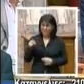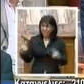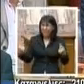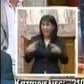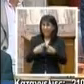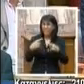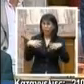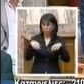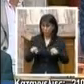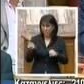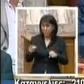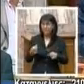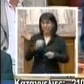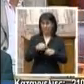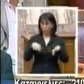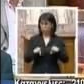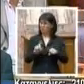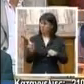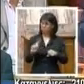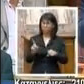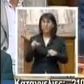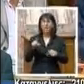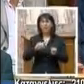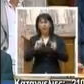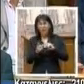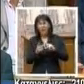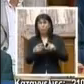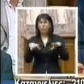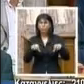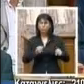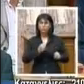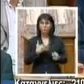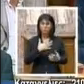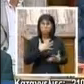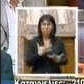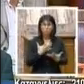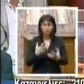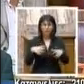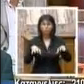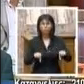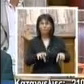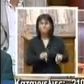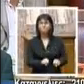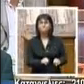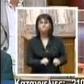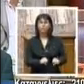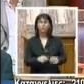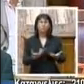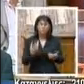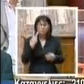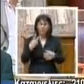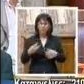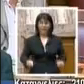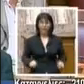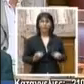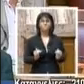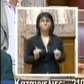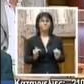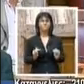στην εξουσία δεν είστε, αλλά είστε ένας εξουσιομανής στην εξουσία. Γαντζωμένος στην καρέκλα